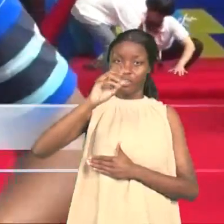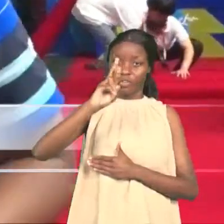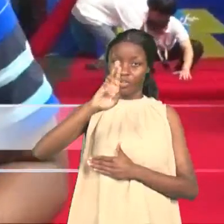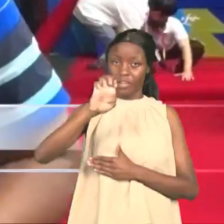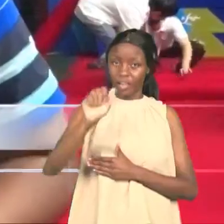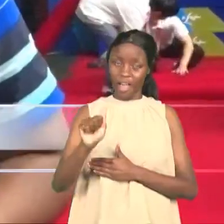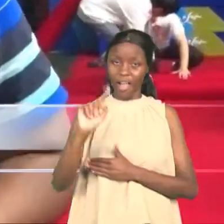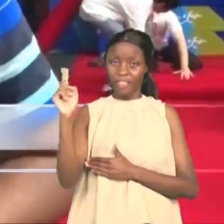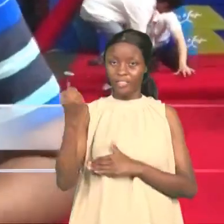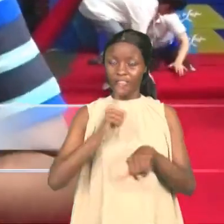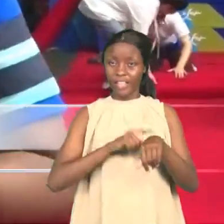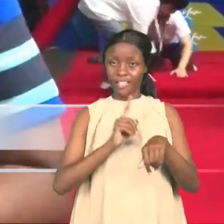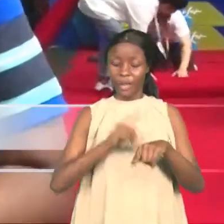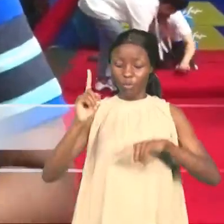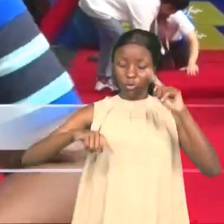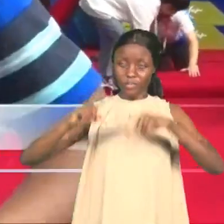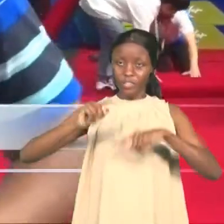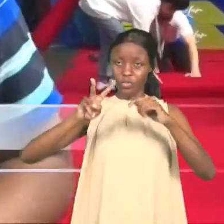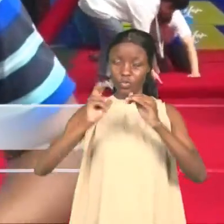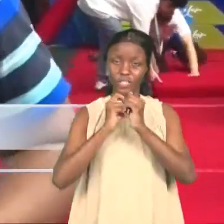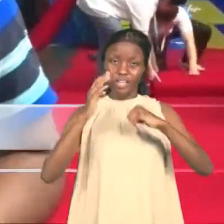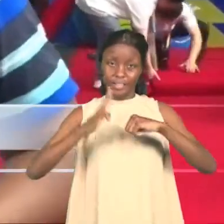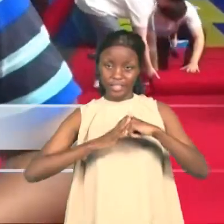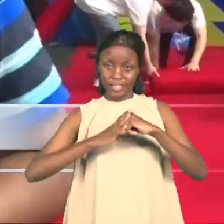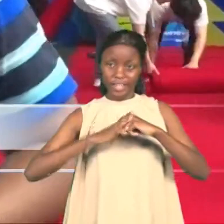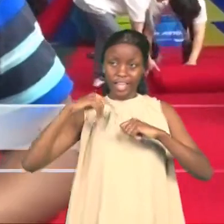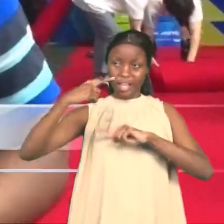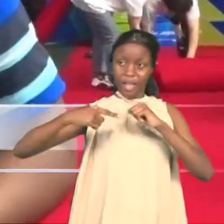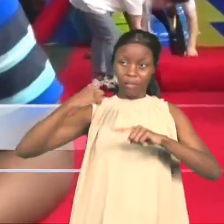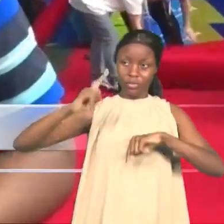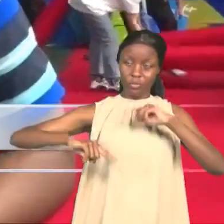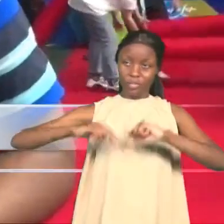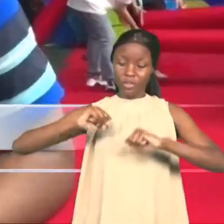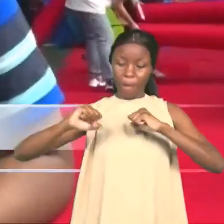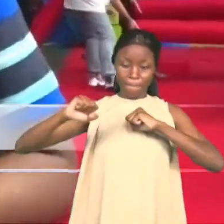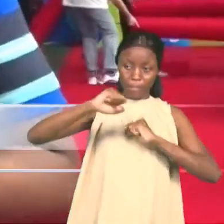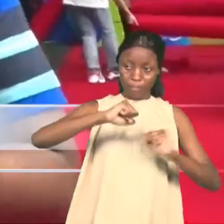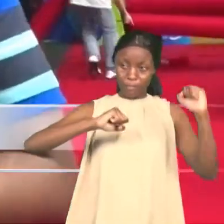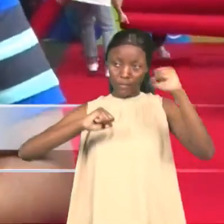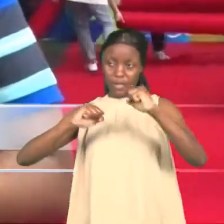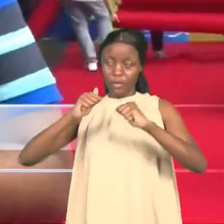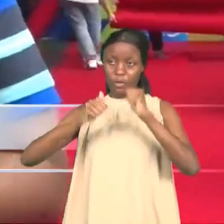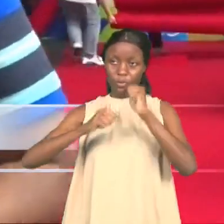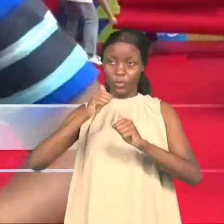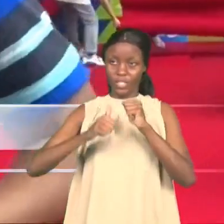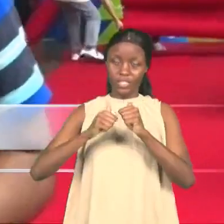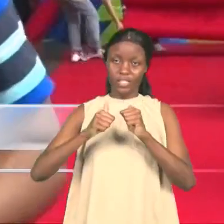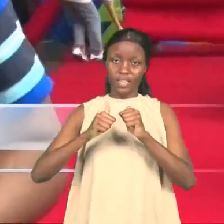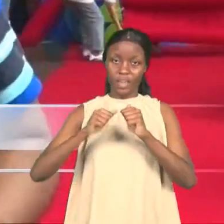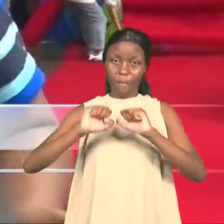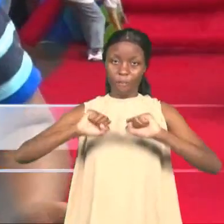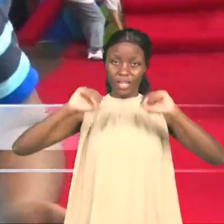rasmi wa makala ya mwaka 2019 ya mashindano ya Chungju World Martial Arts